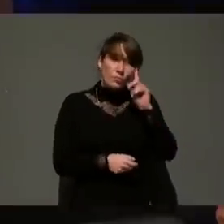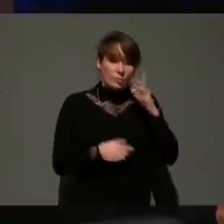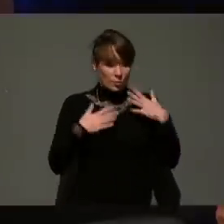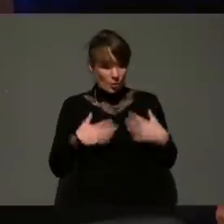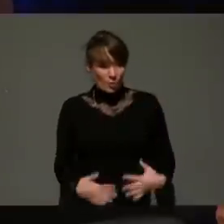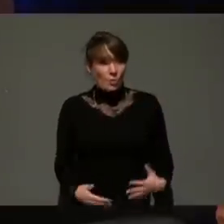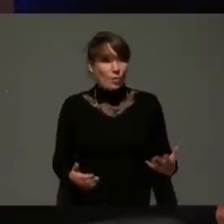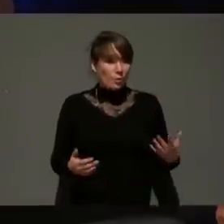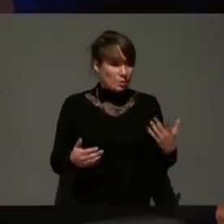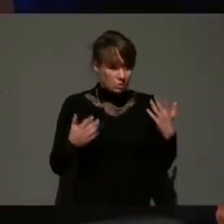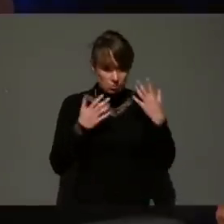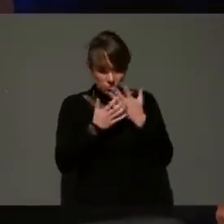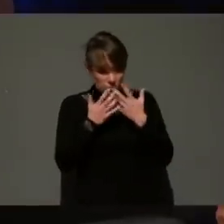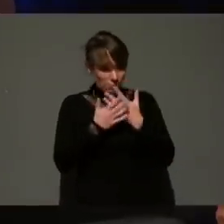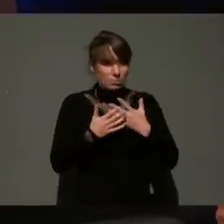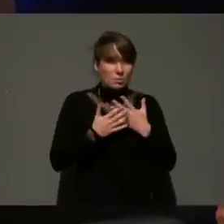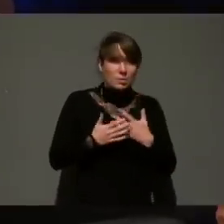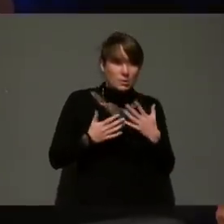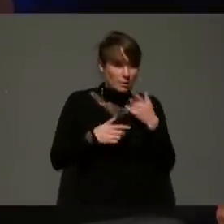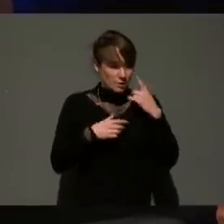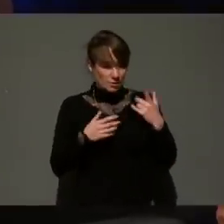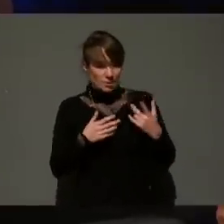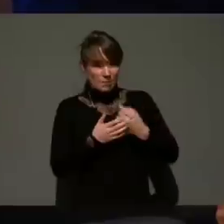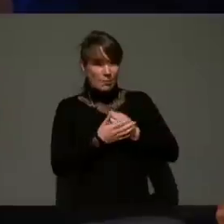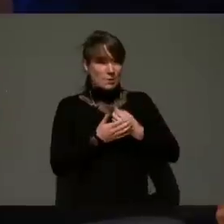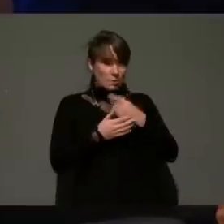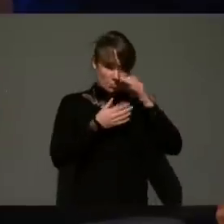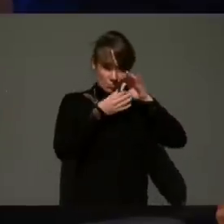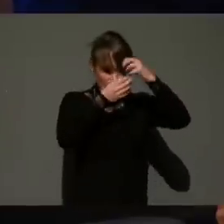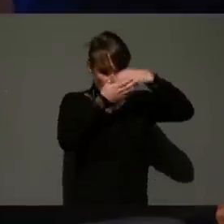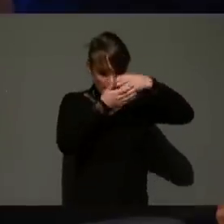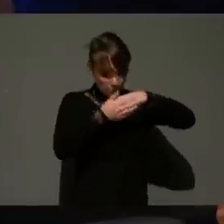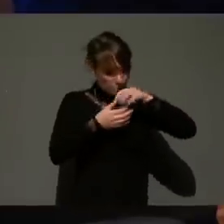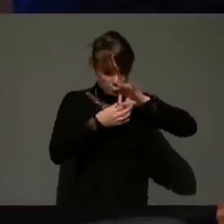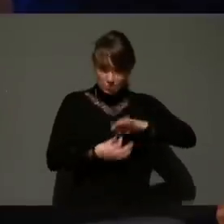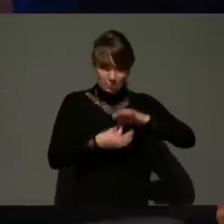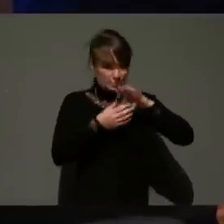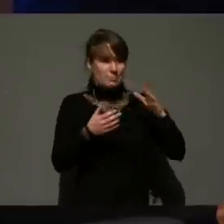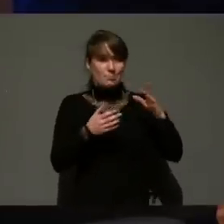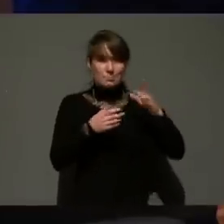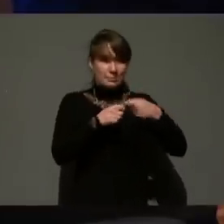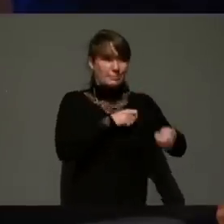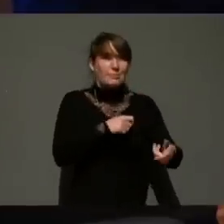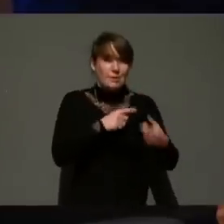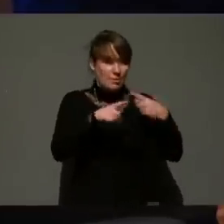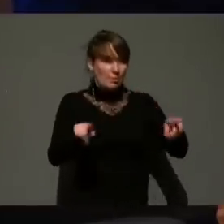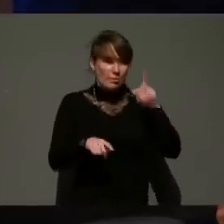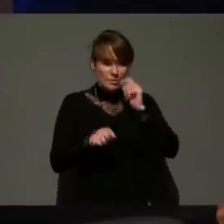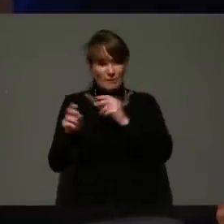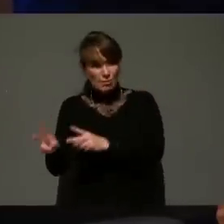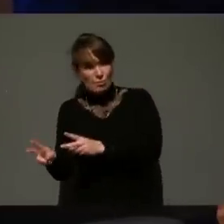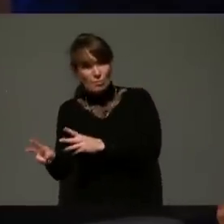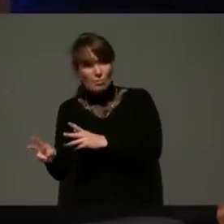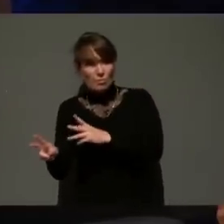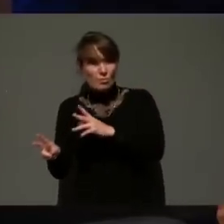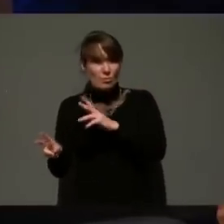il était un petit peu perdu, justement. Il recevait des signes qu'il avait jusqu'à présent jamais reçus. C'est-à-dire que faire du vélo et puis,